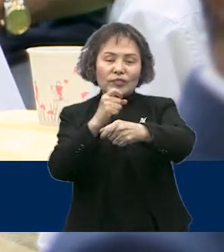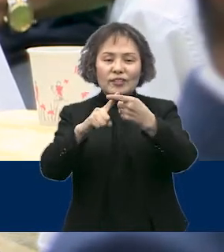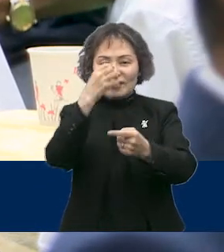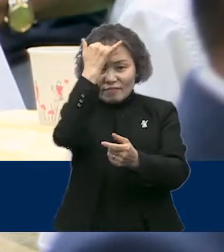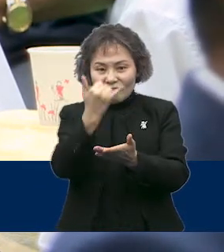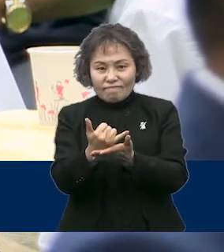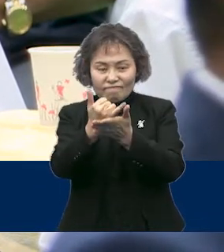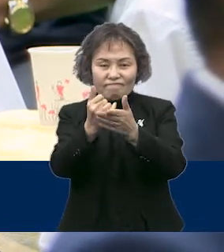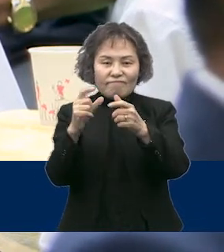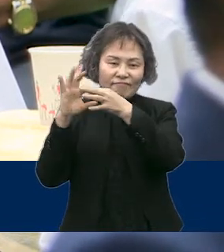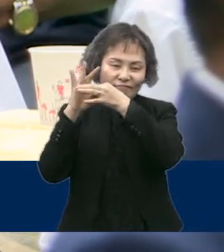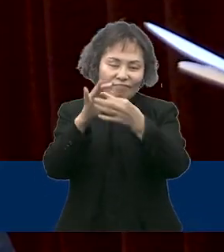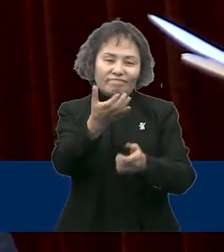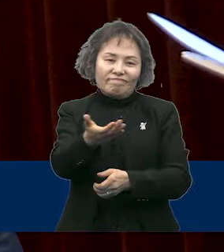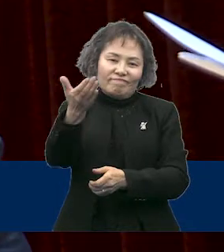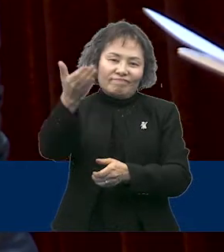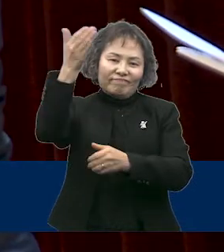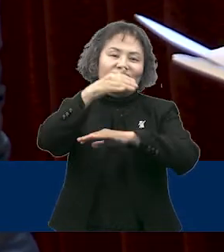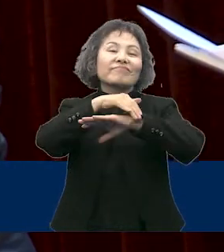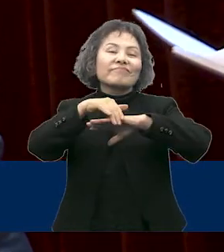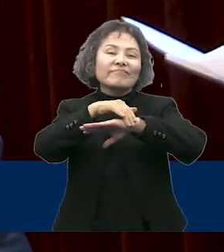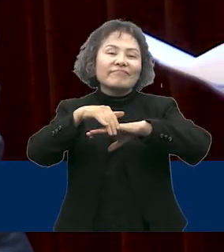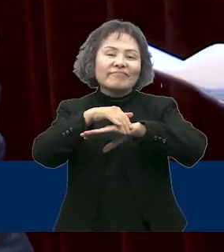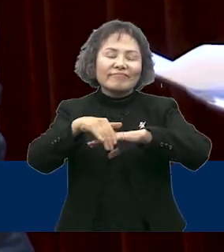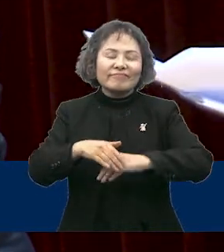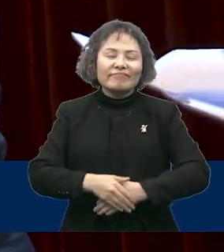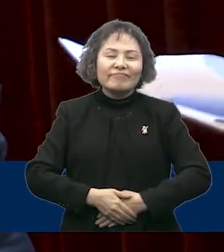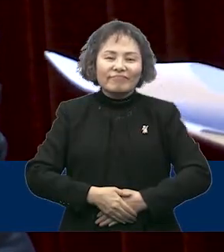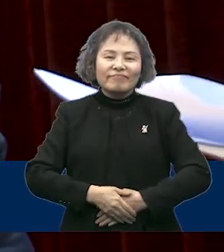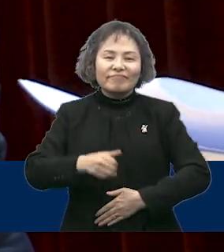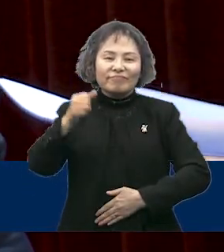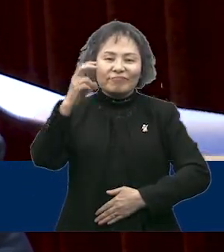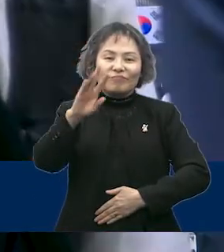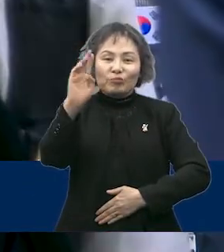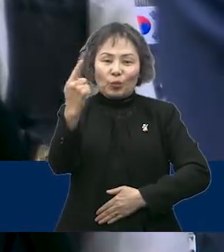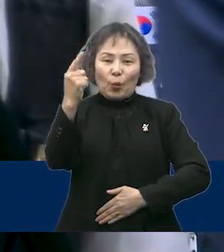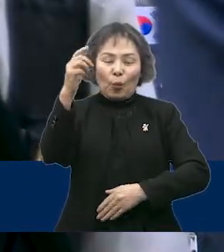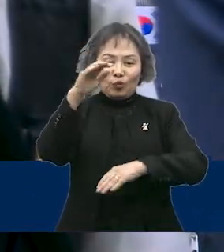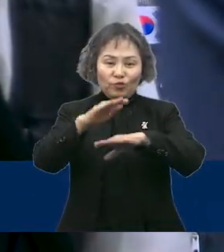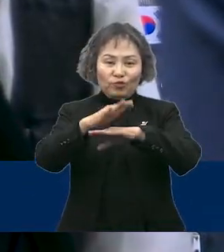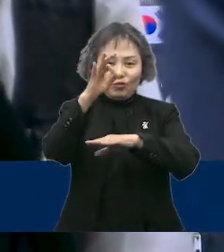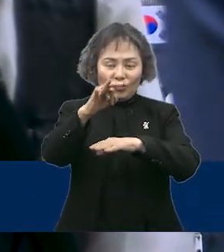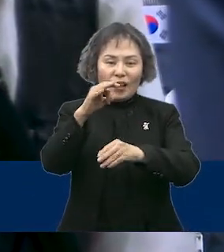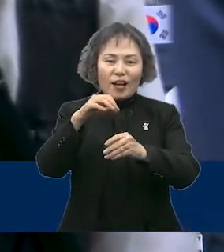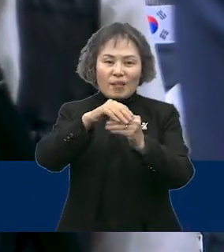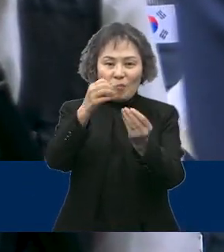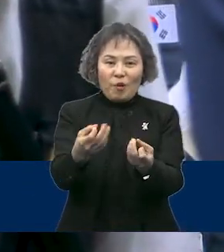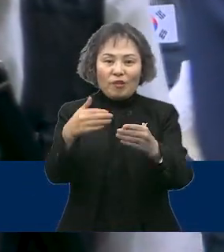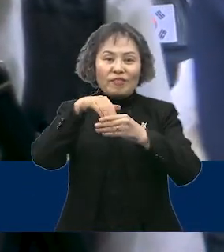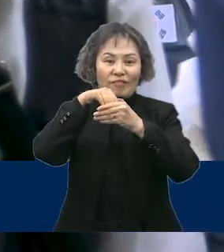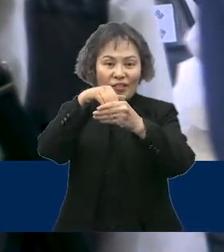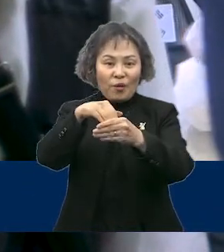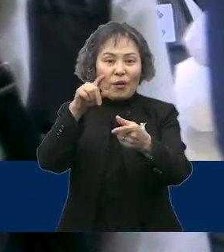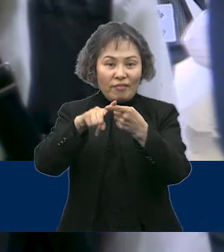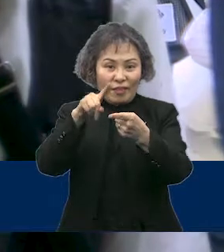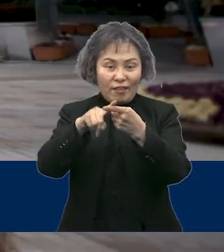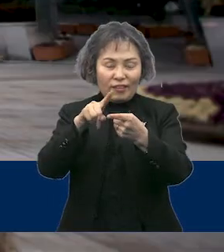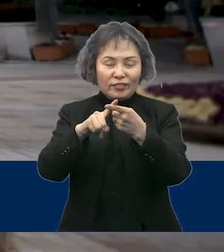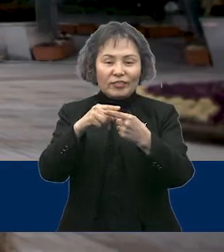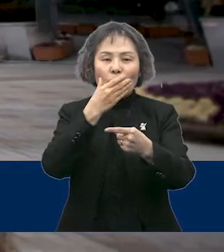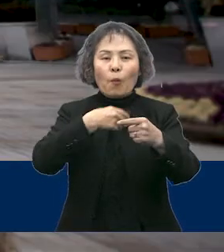예외 격을 계속 눕혀 나갈 방침입니다 한편 보온 예 수단과 명절 미로 금 관련 사안은